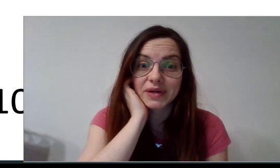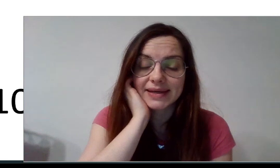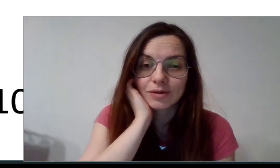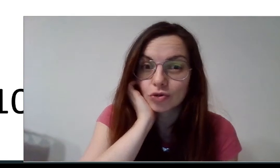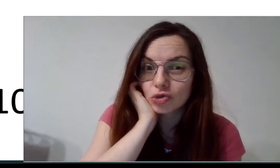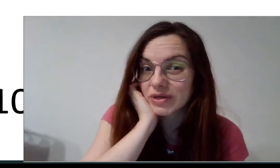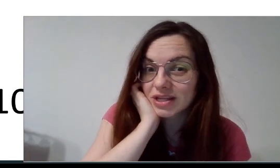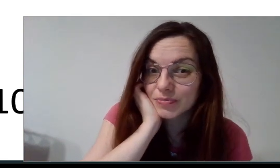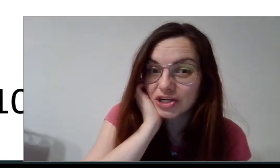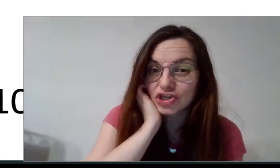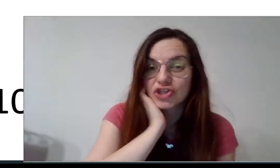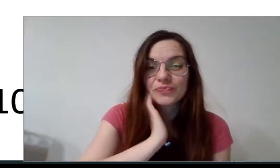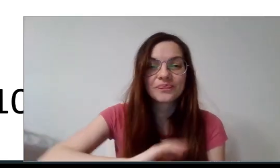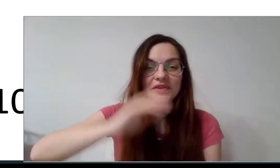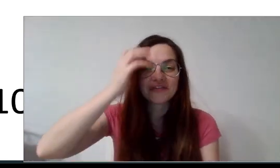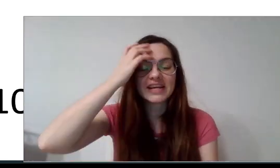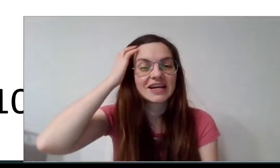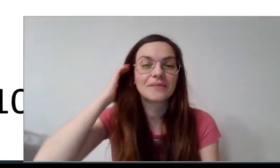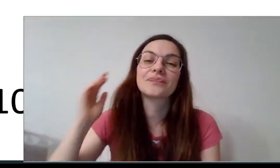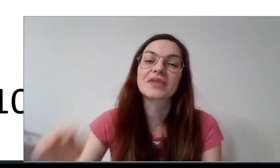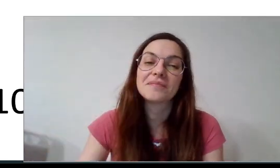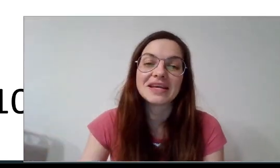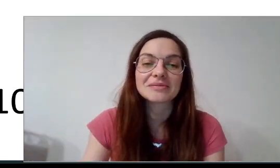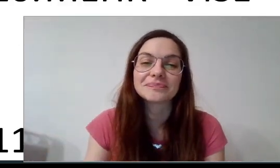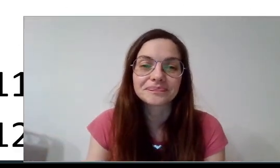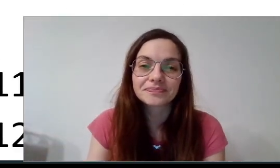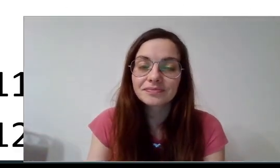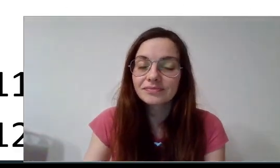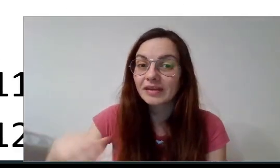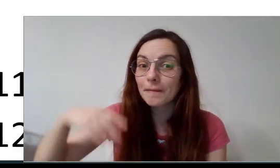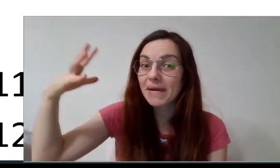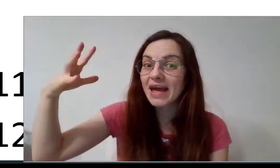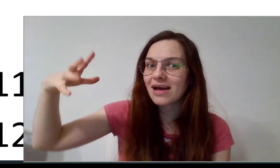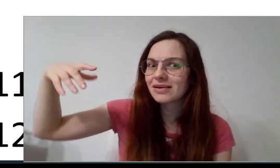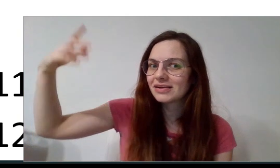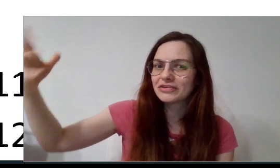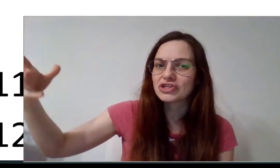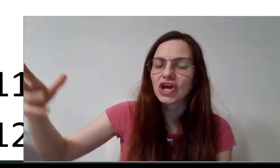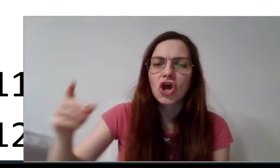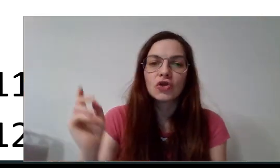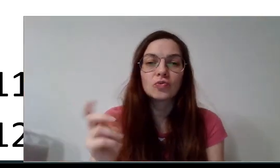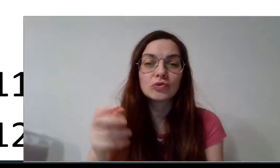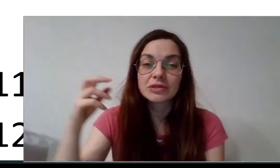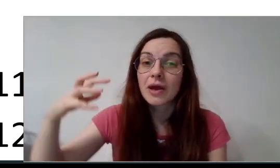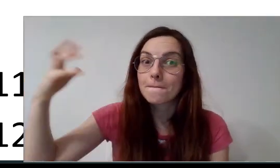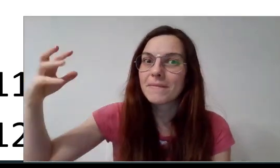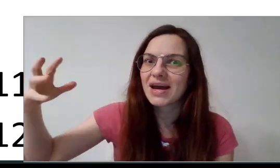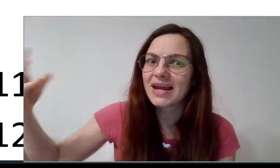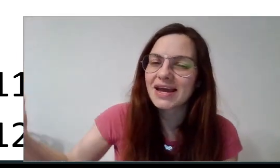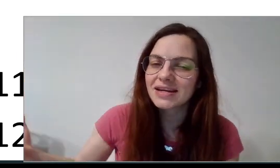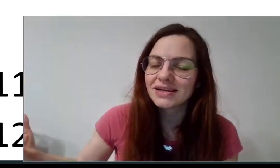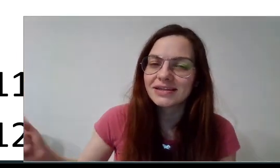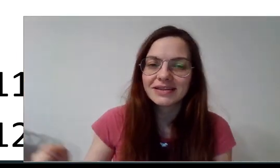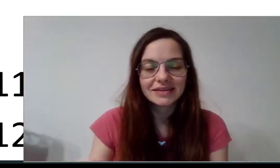weniger sprechen, moraš manje da pričaš. Weniger, manje. Mehr, više. Du musst